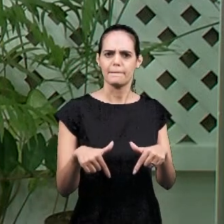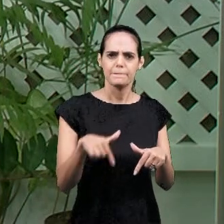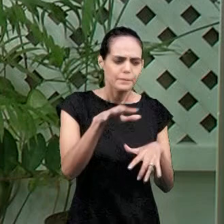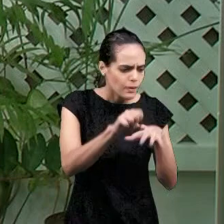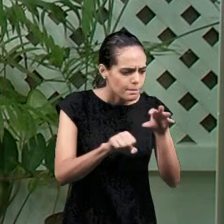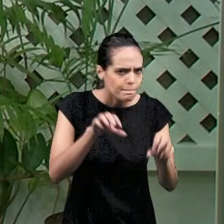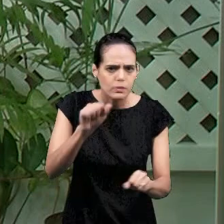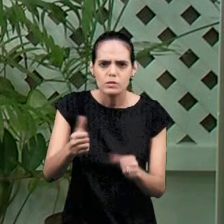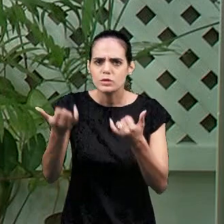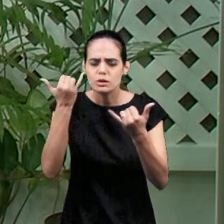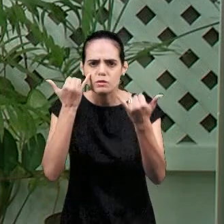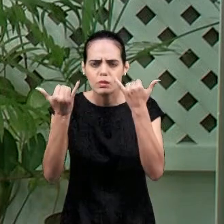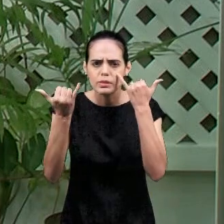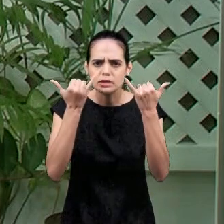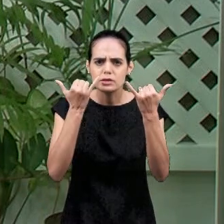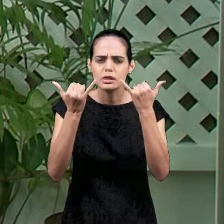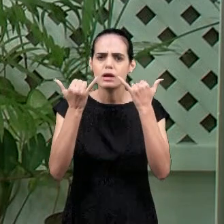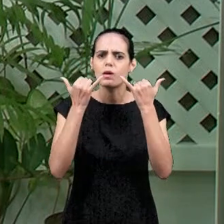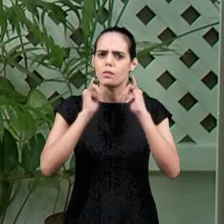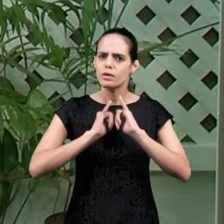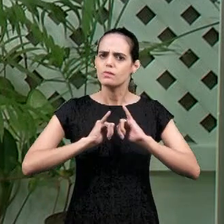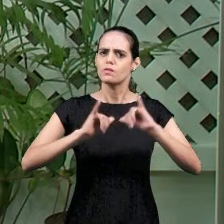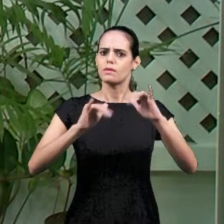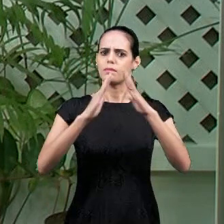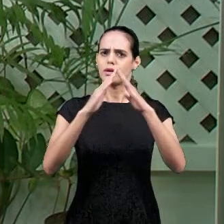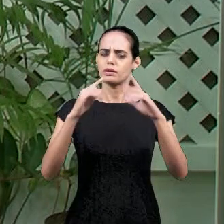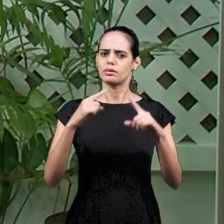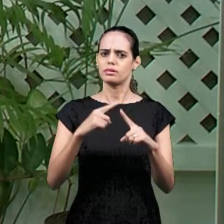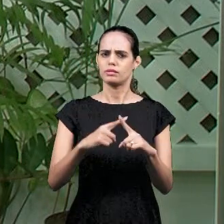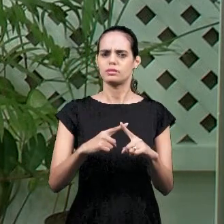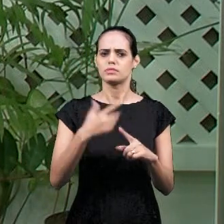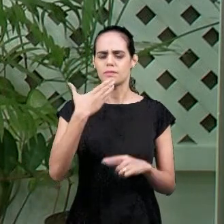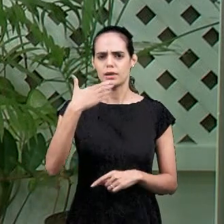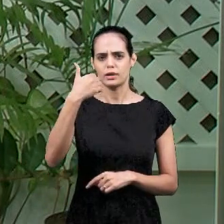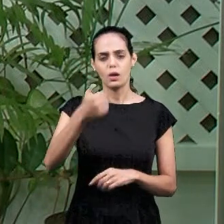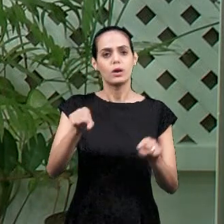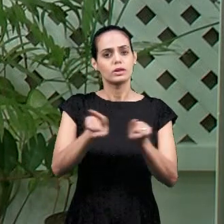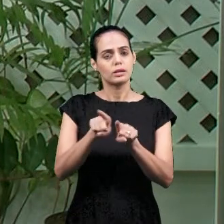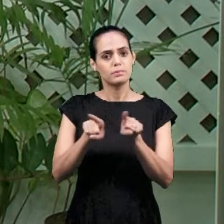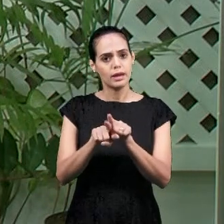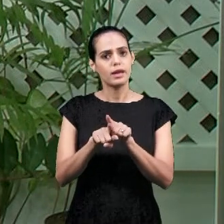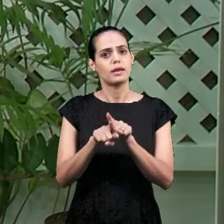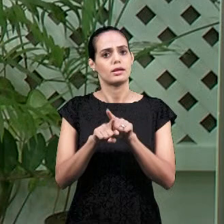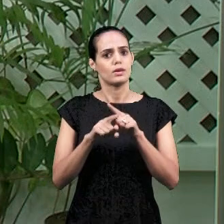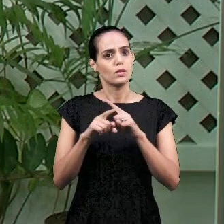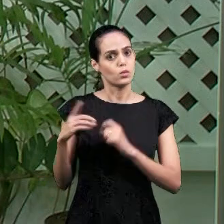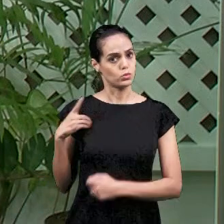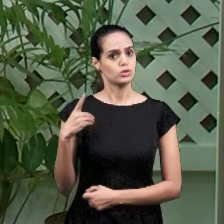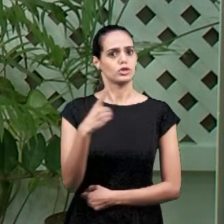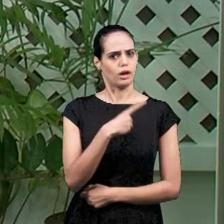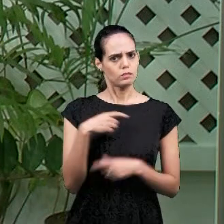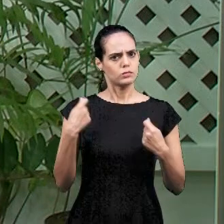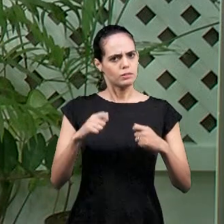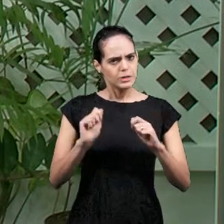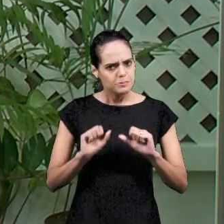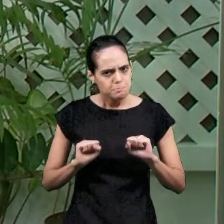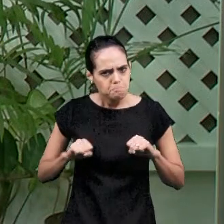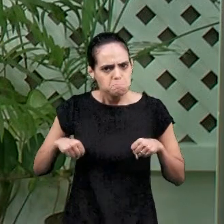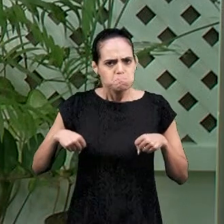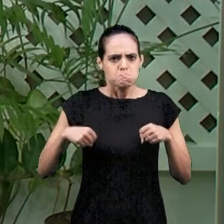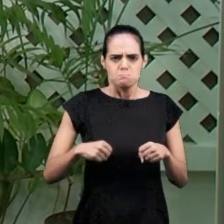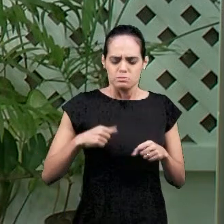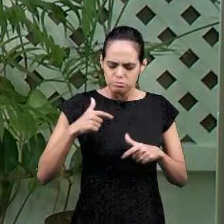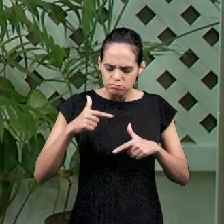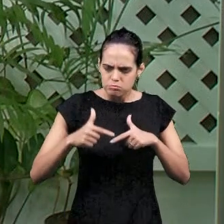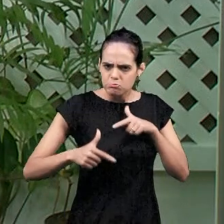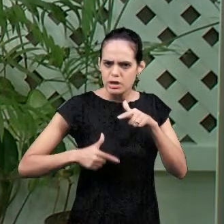dans le sens de chercher les informations meilleures pour donner l'Église aussi. Les diacres doivent